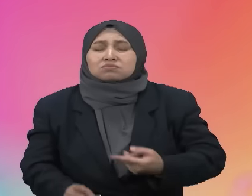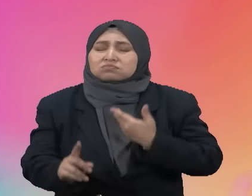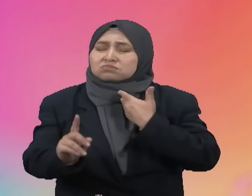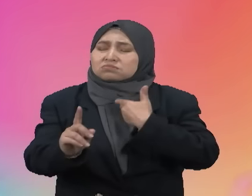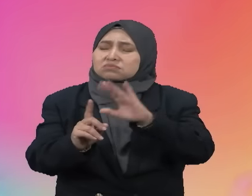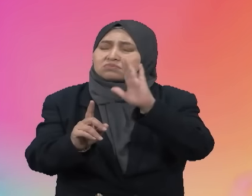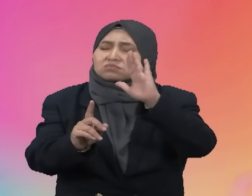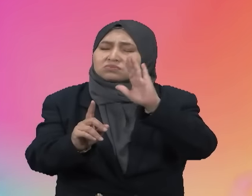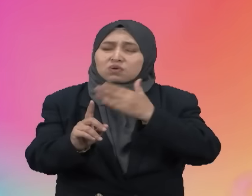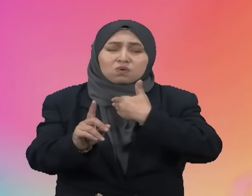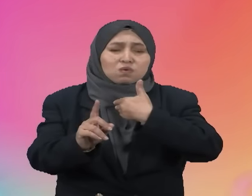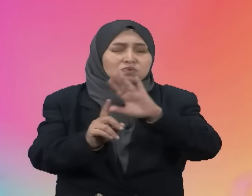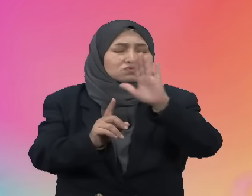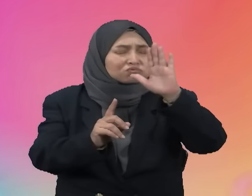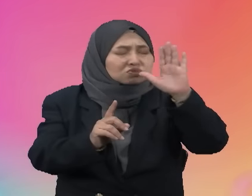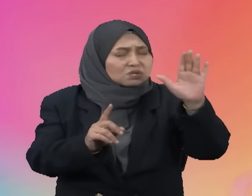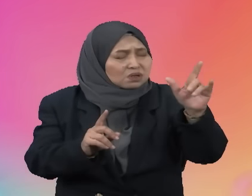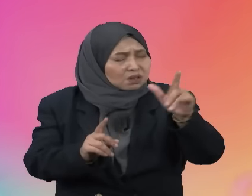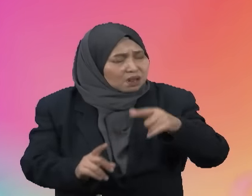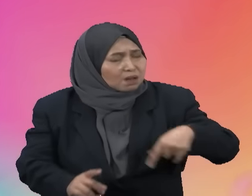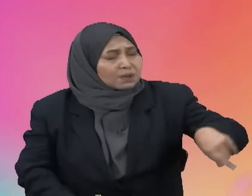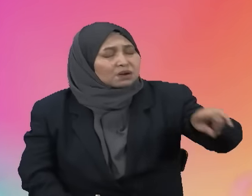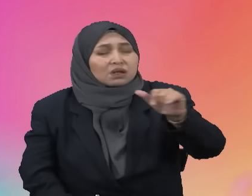أن قالوا